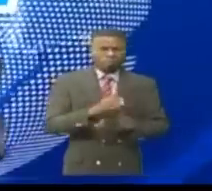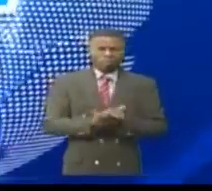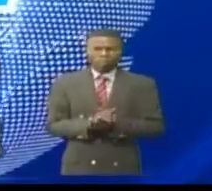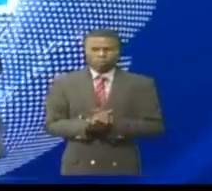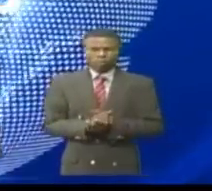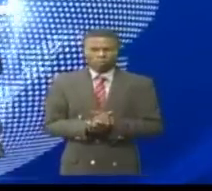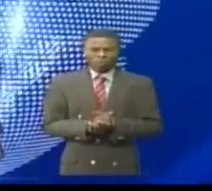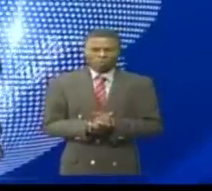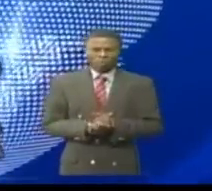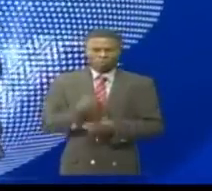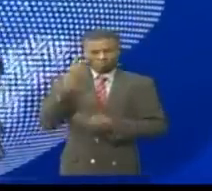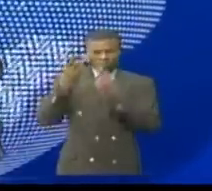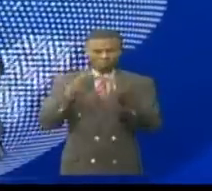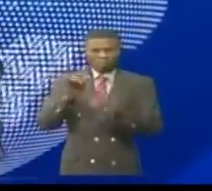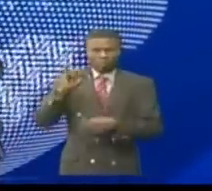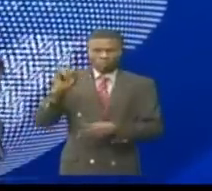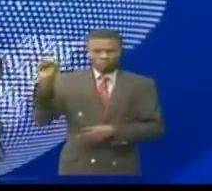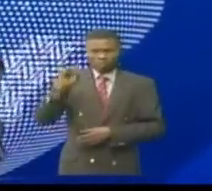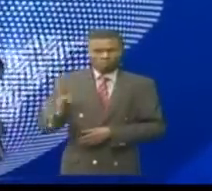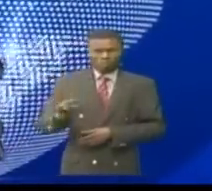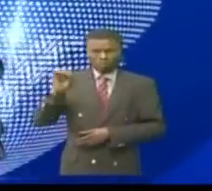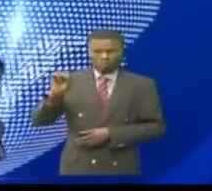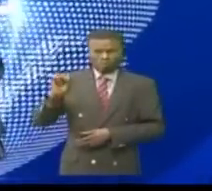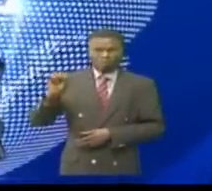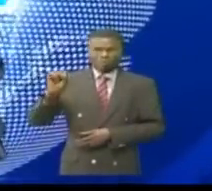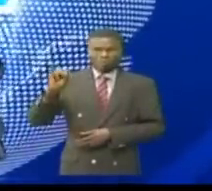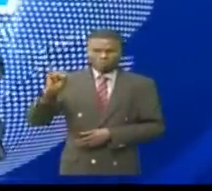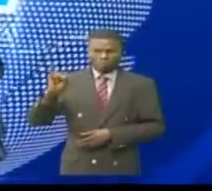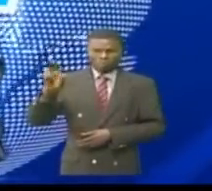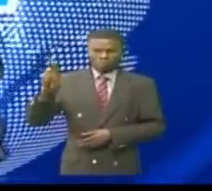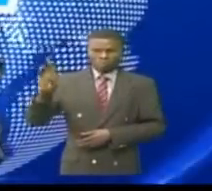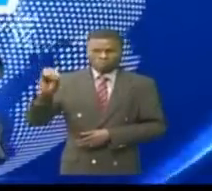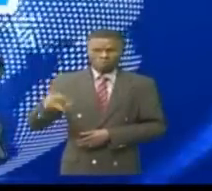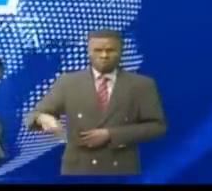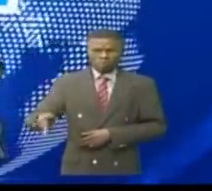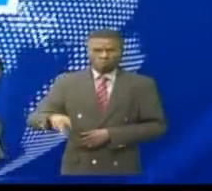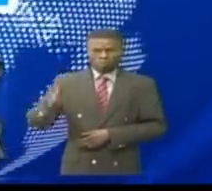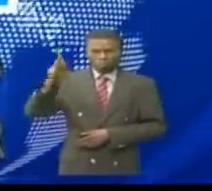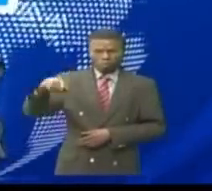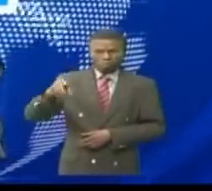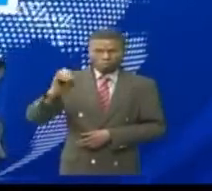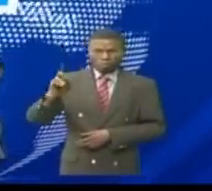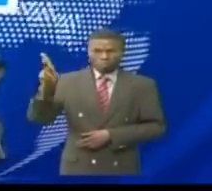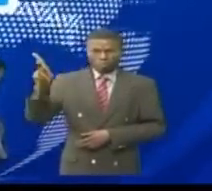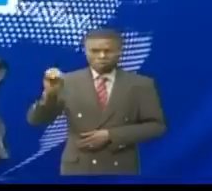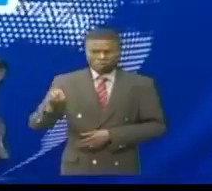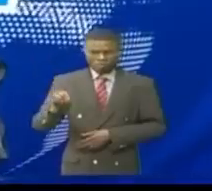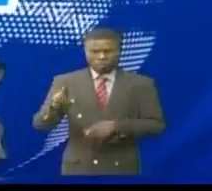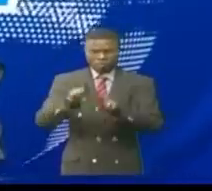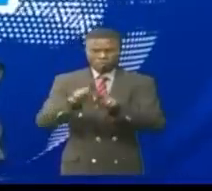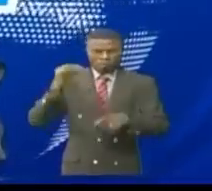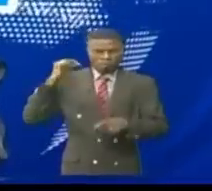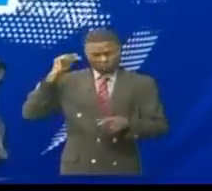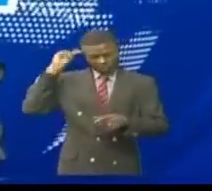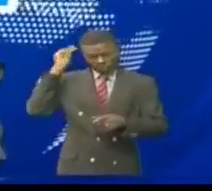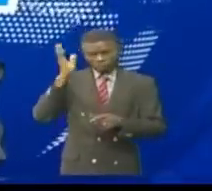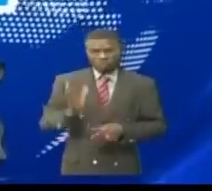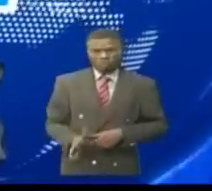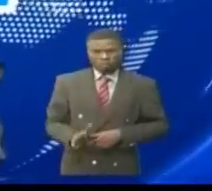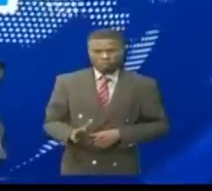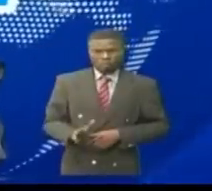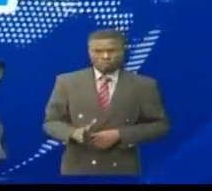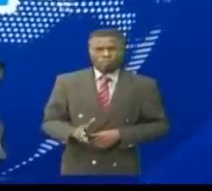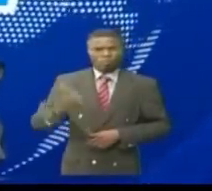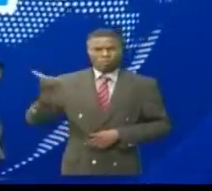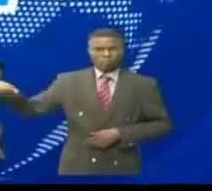Et puis en transit à Isiro pour une mission d'itinérance dans les provinces de Poco et Bambessa, le gouverneur du Bas-Ouélé a été